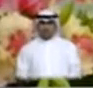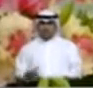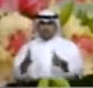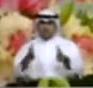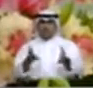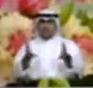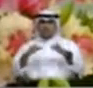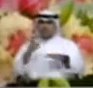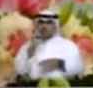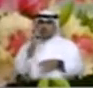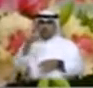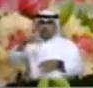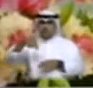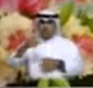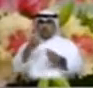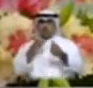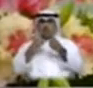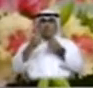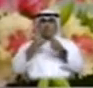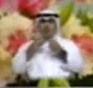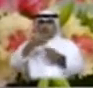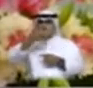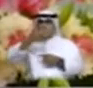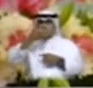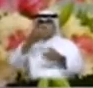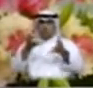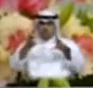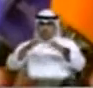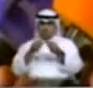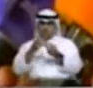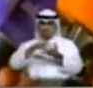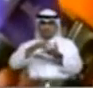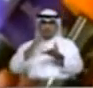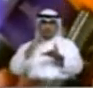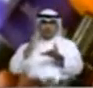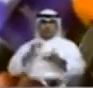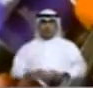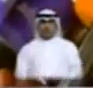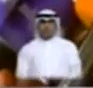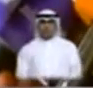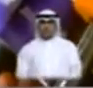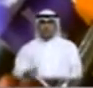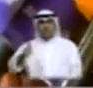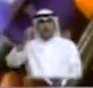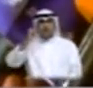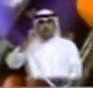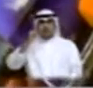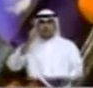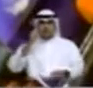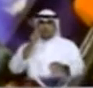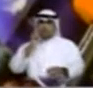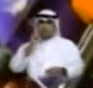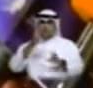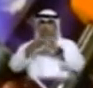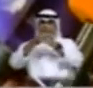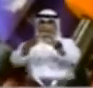بالإضافة إلى تعزيز الحوار المستمر بين الدول العربية وجمهورية تركيا الصديقة. تم بالأمس الاتفاق على أكثر النقاط مع كبار